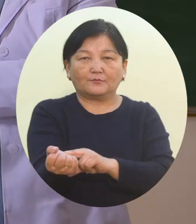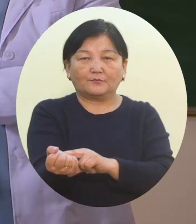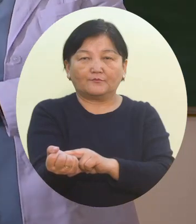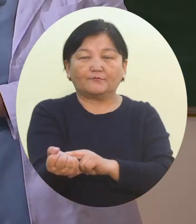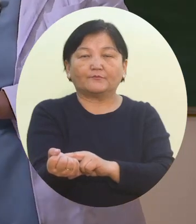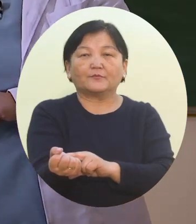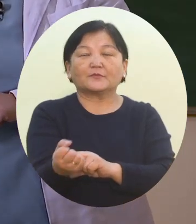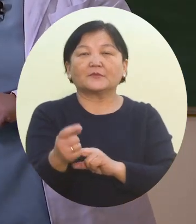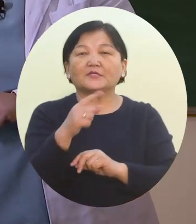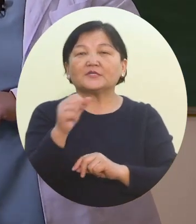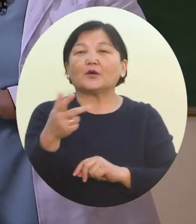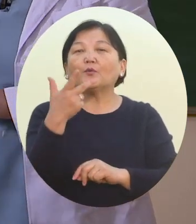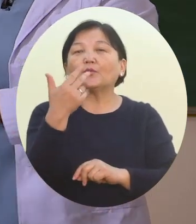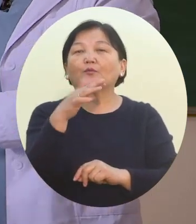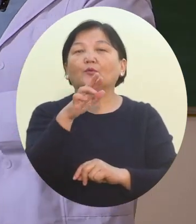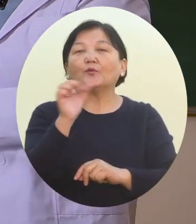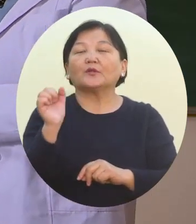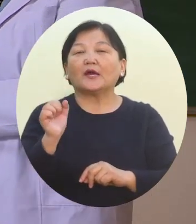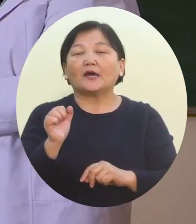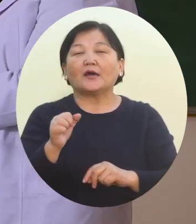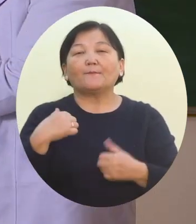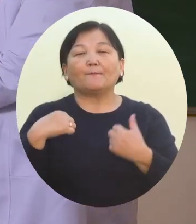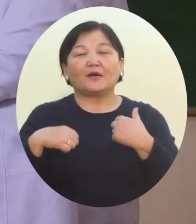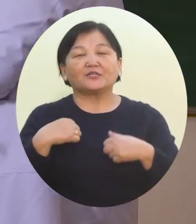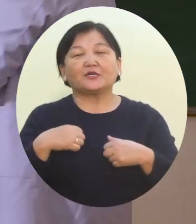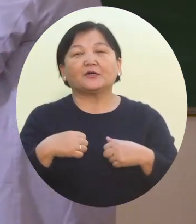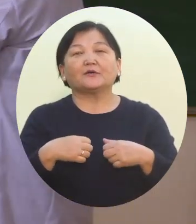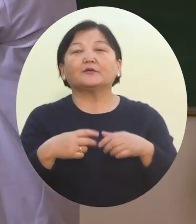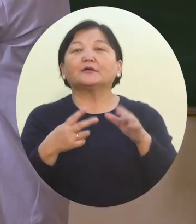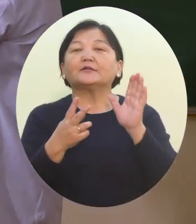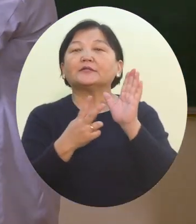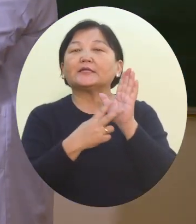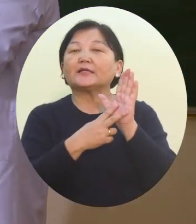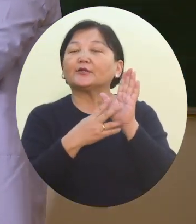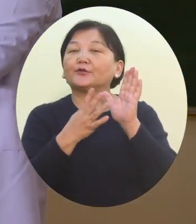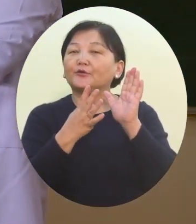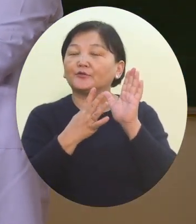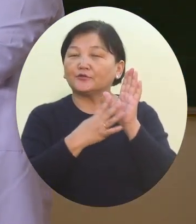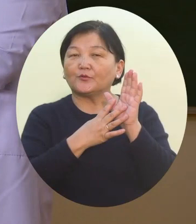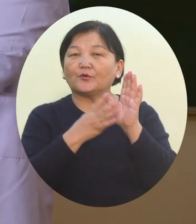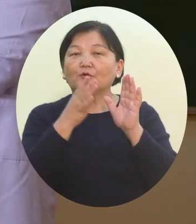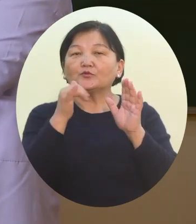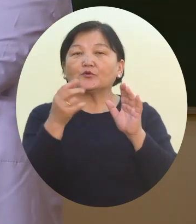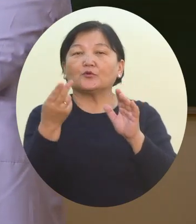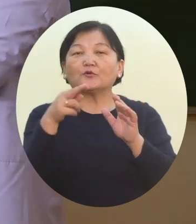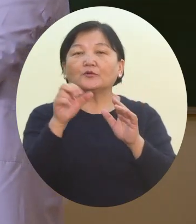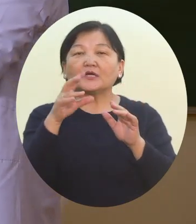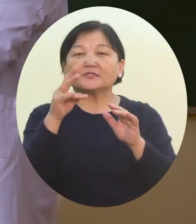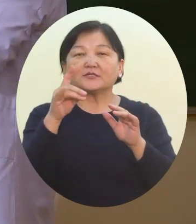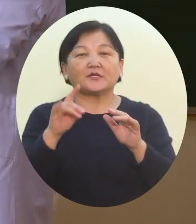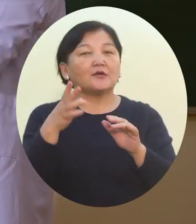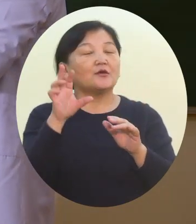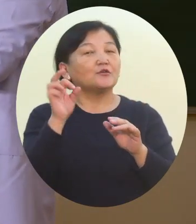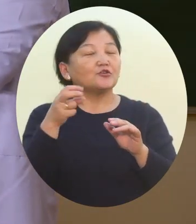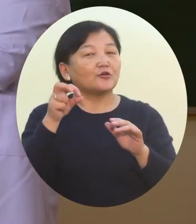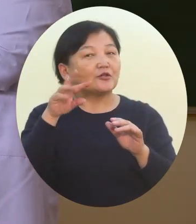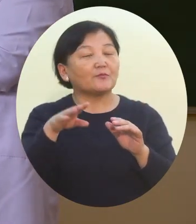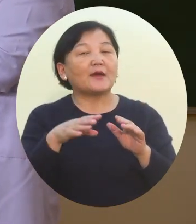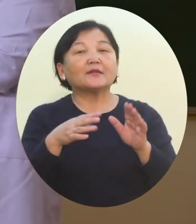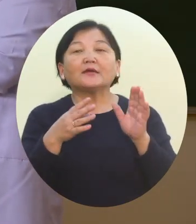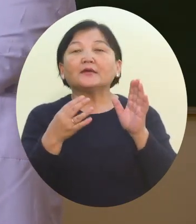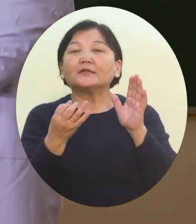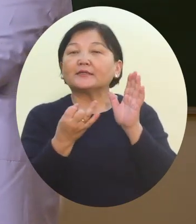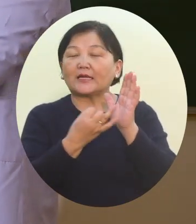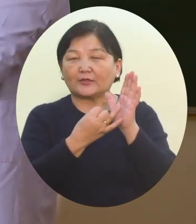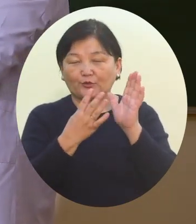За 3 удаа хэмжиж багшийн судасны зохиолт бол 79 байна. Тэгэхээр та бүхэн хүсэгтэндээ 3 удаагийнхаа хэмжилтийг